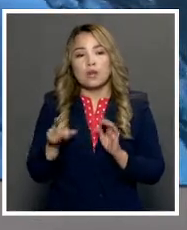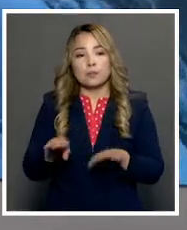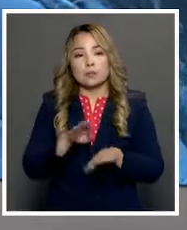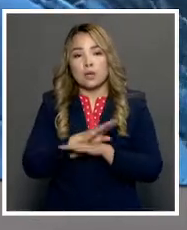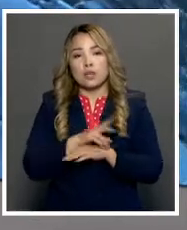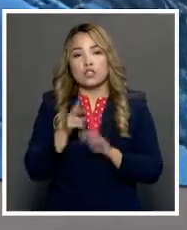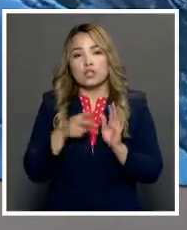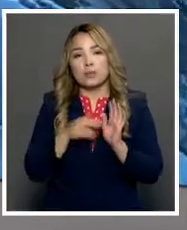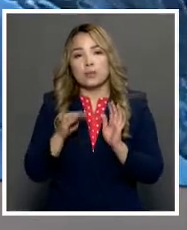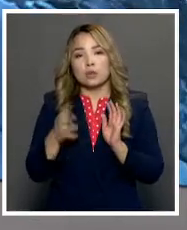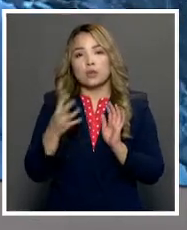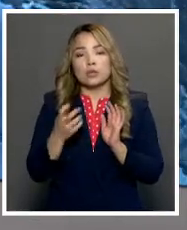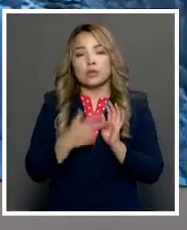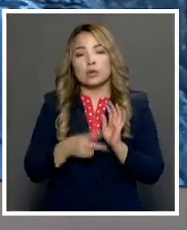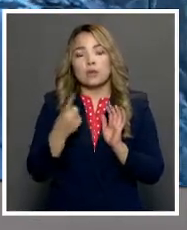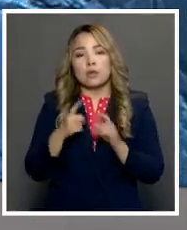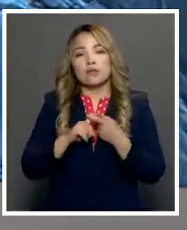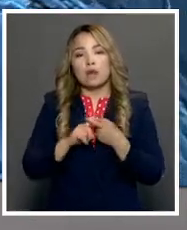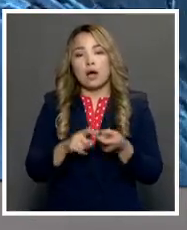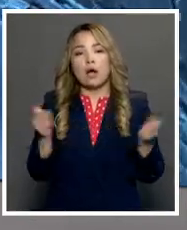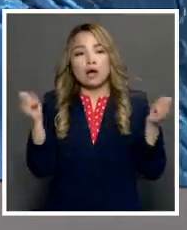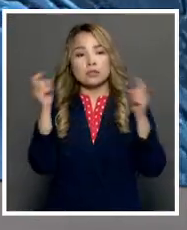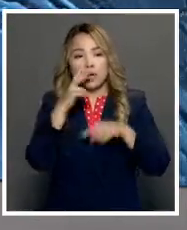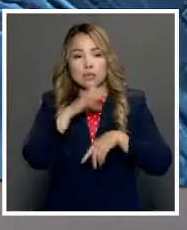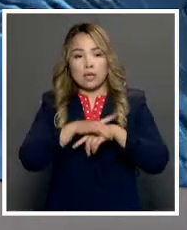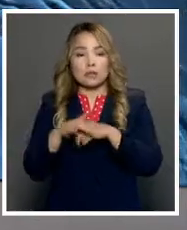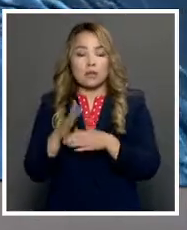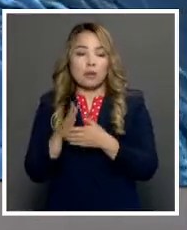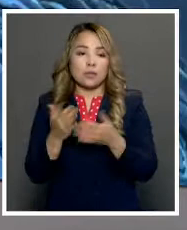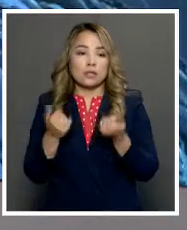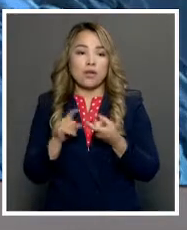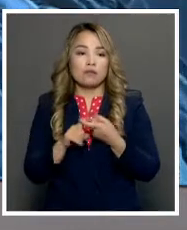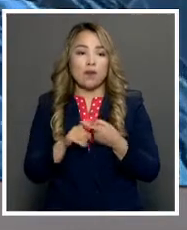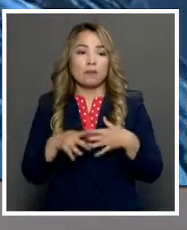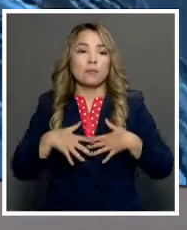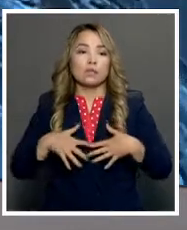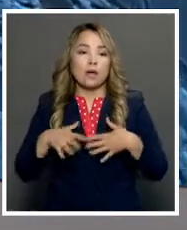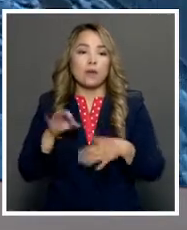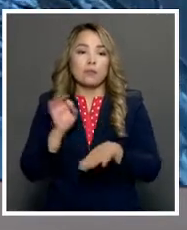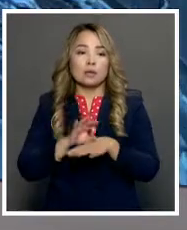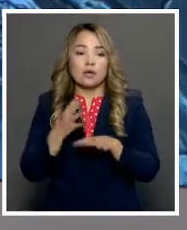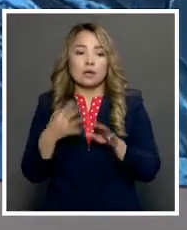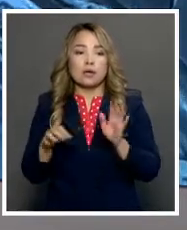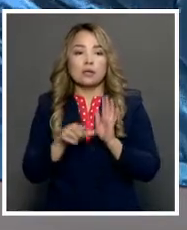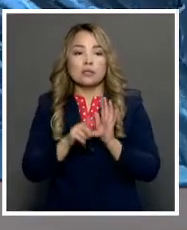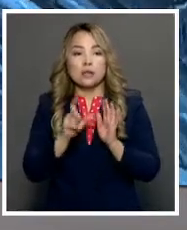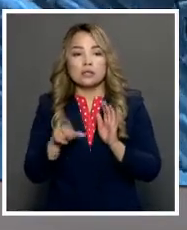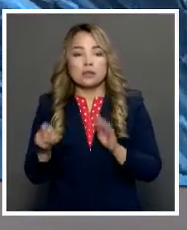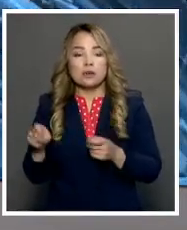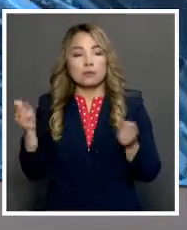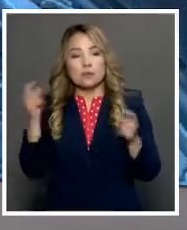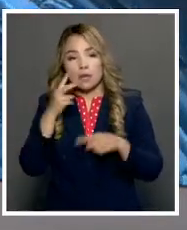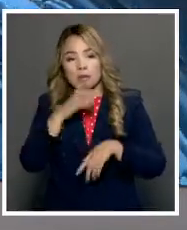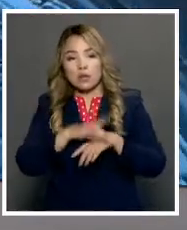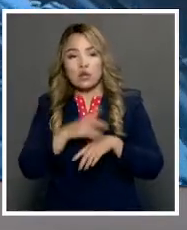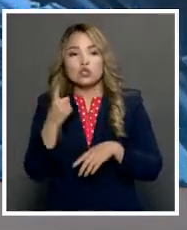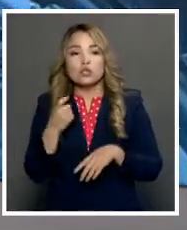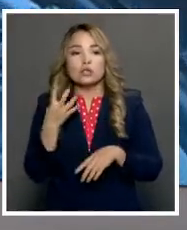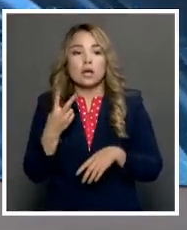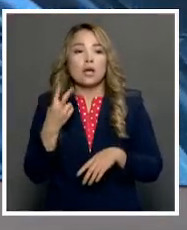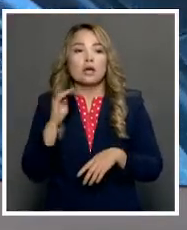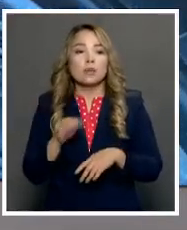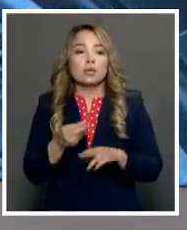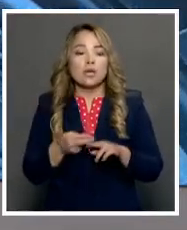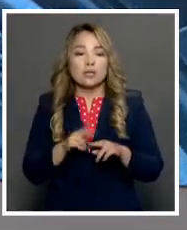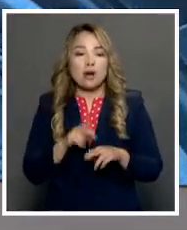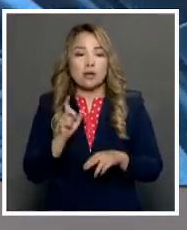бөлек 7481 адамның вирус жұқтырғаны анықталды. Вирустық белгілері бар пневмонияға 46 адам шалдыққан. Қазір 102 мыңнан астам тұрғын